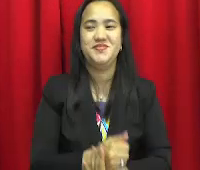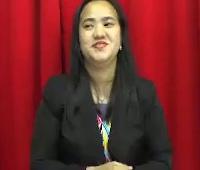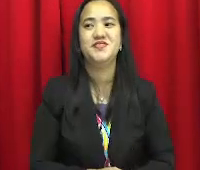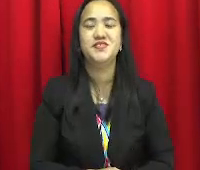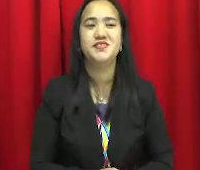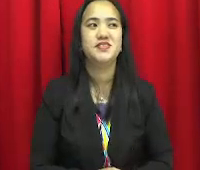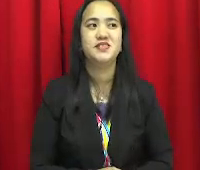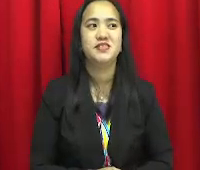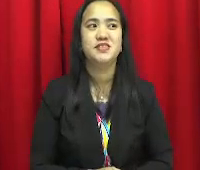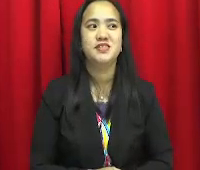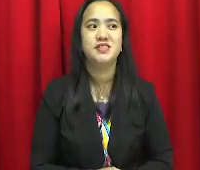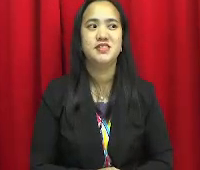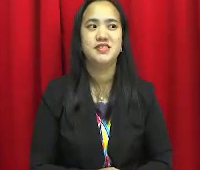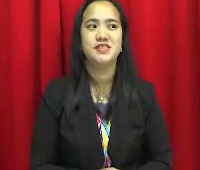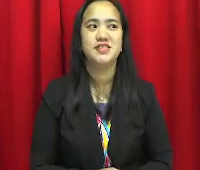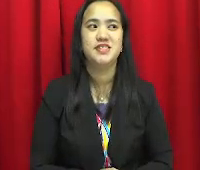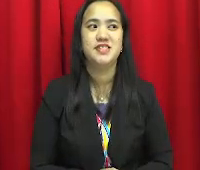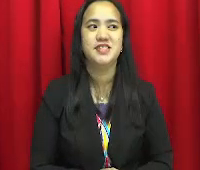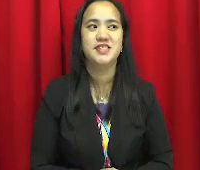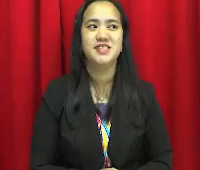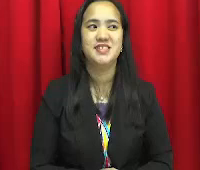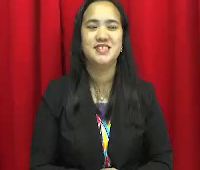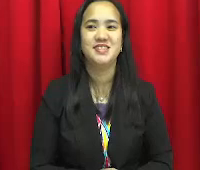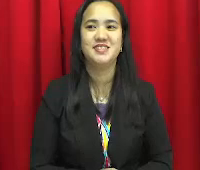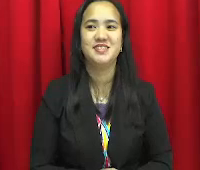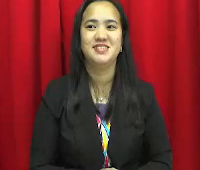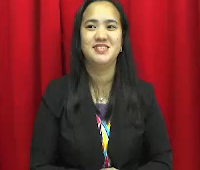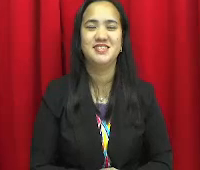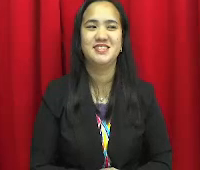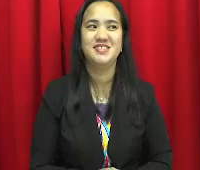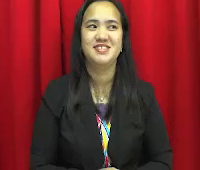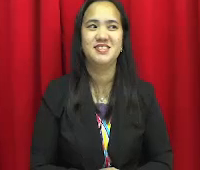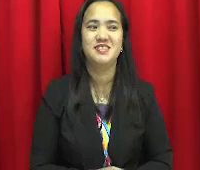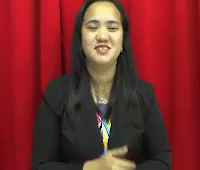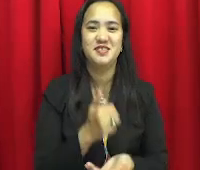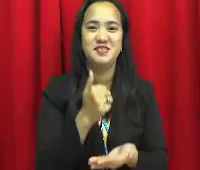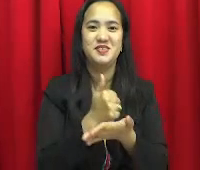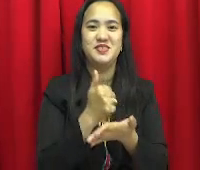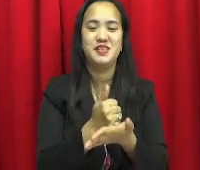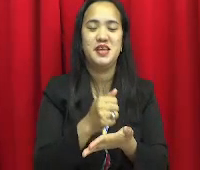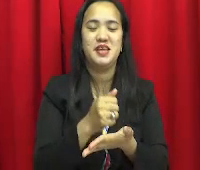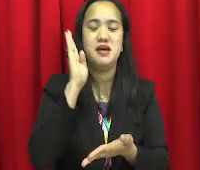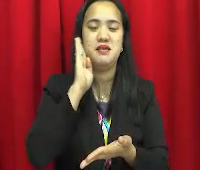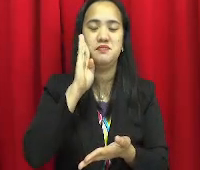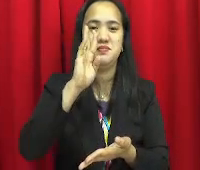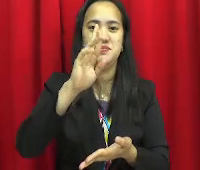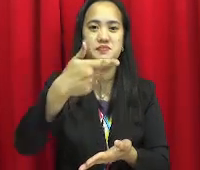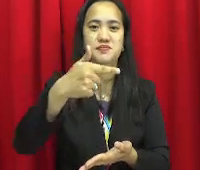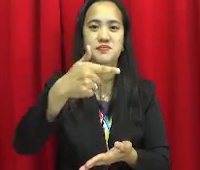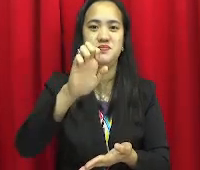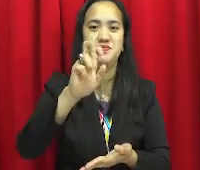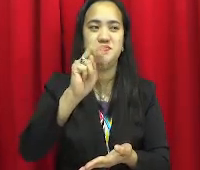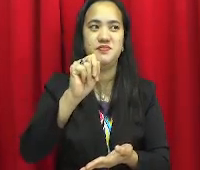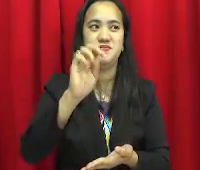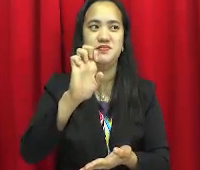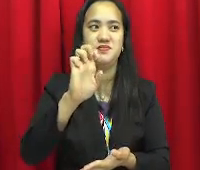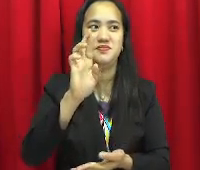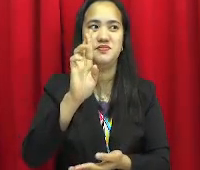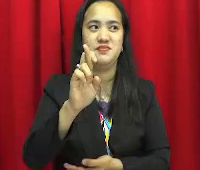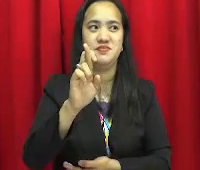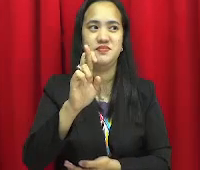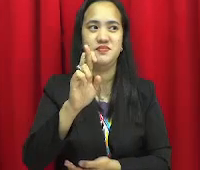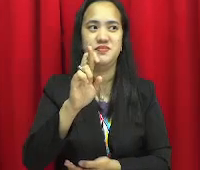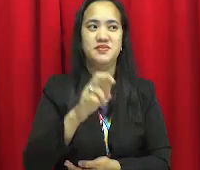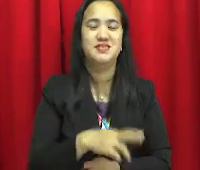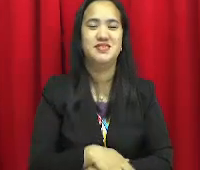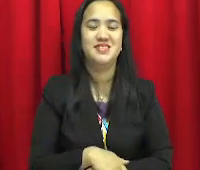Yeah. Sabi ni Hiner, mag-i-enroll na rin siya sa PSS. Yay! Amen. Yeah, mag-enroll na siya. First year na. Ewan, paano kaya si Bog? Si iwanan